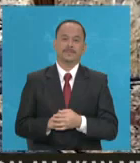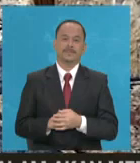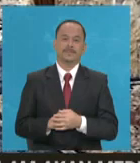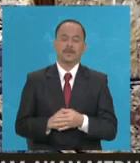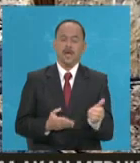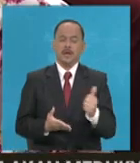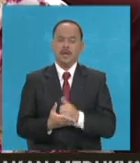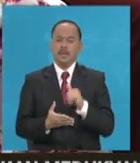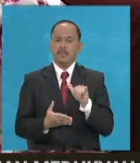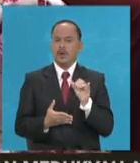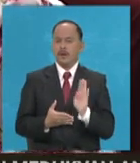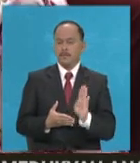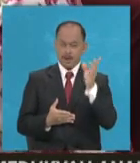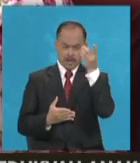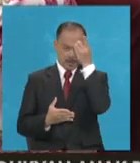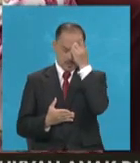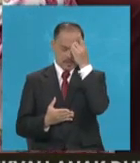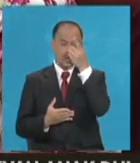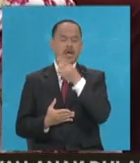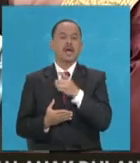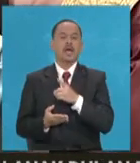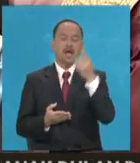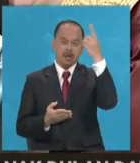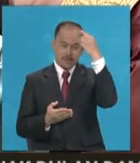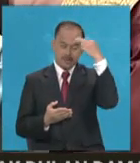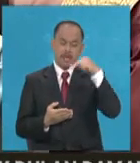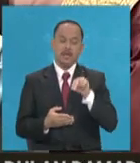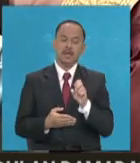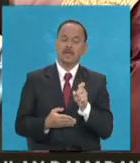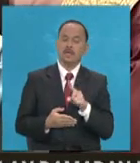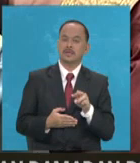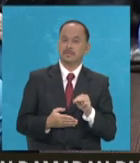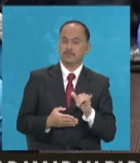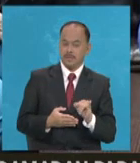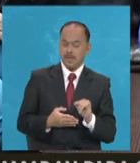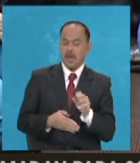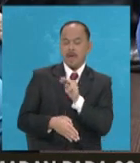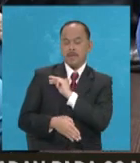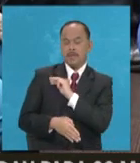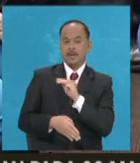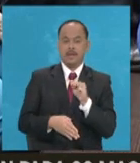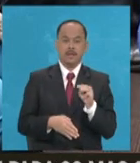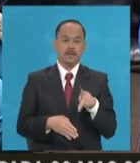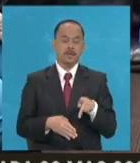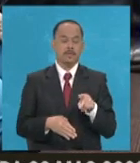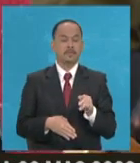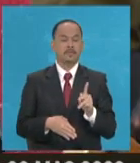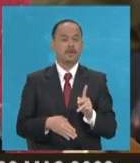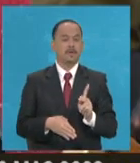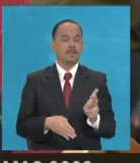hadir yang berhormat Haji Muhammad menteri kebudayaan beliau dan sukan